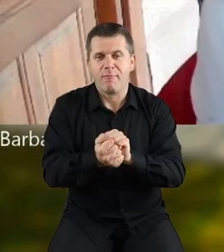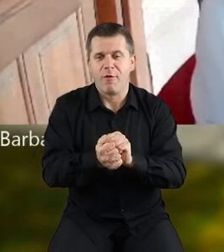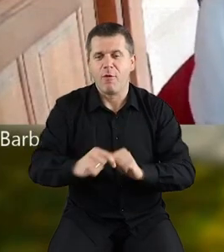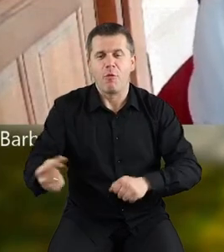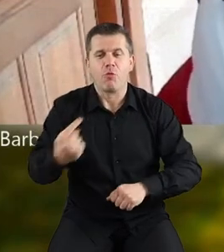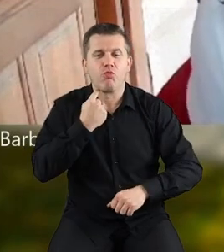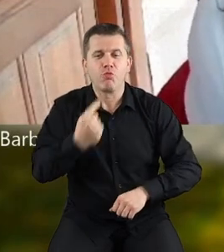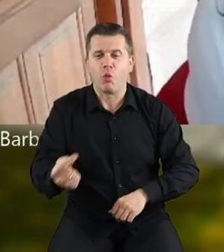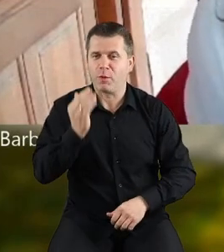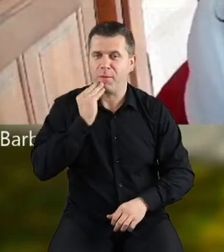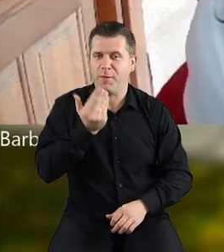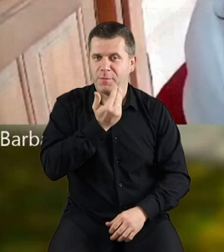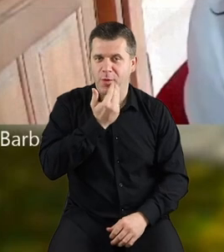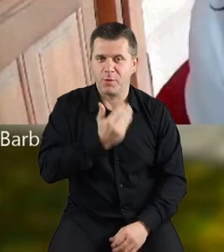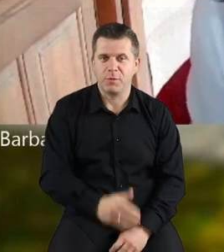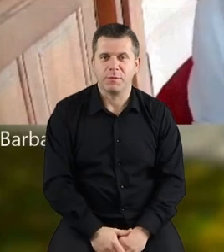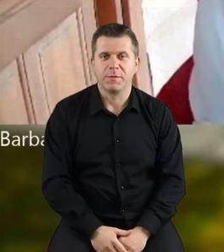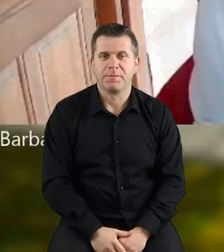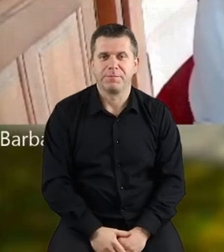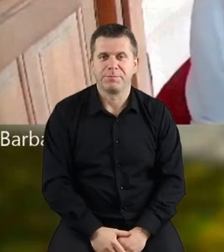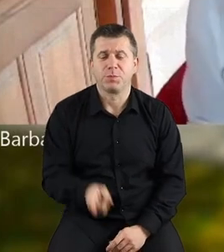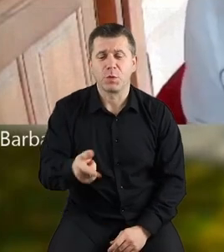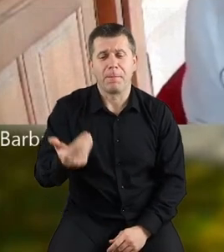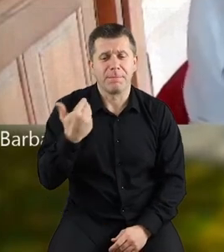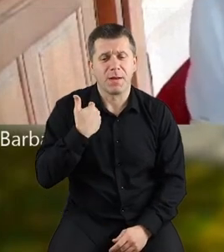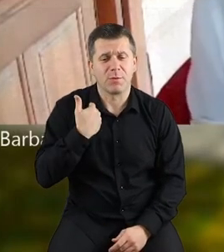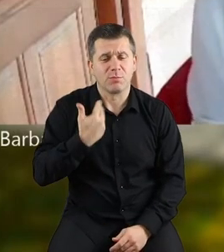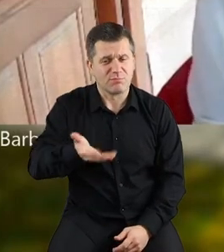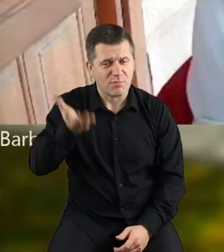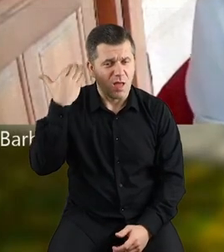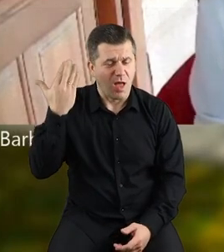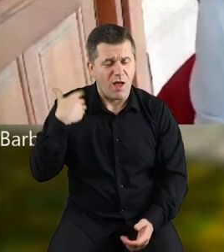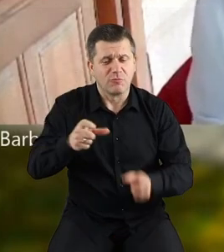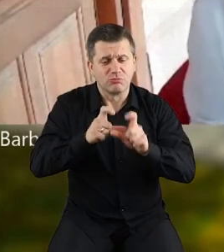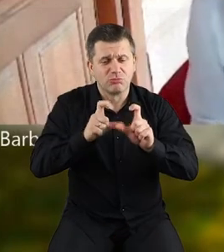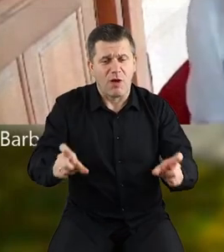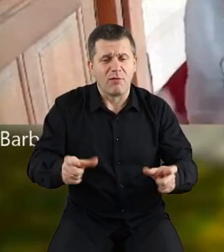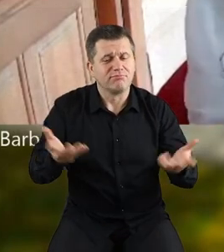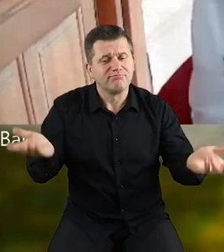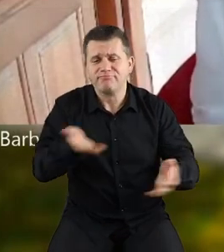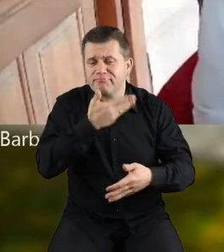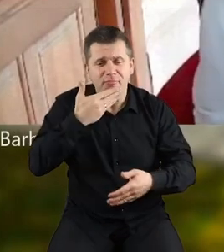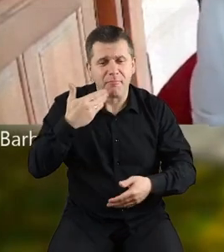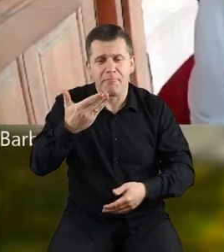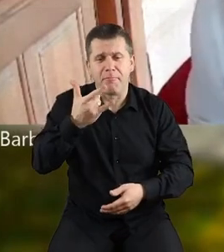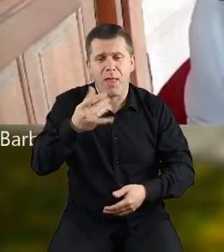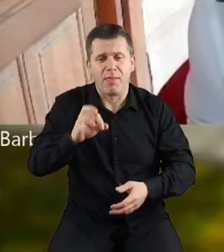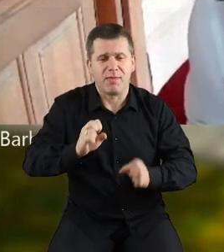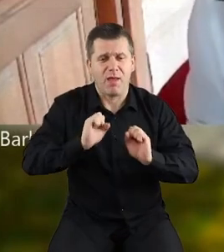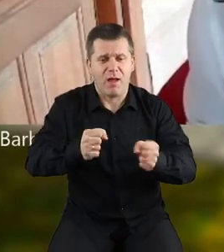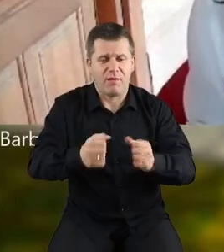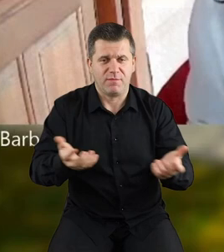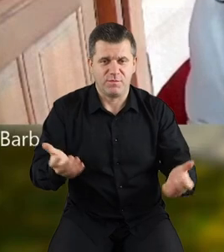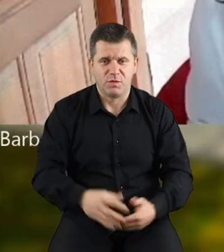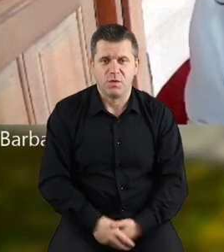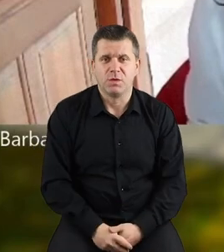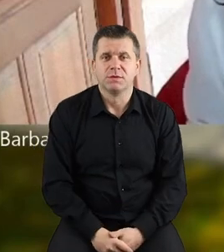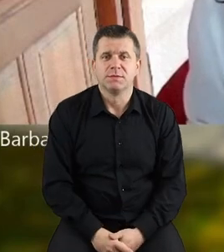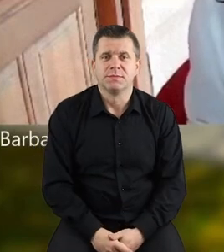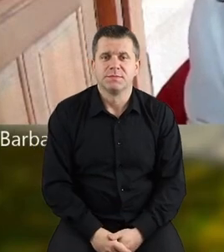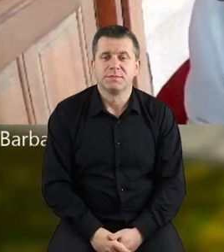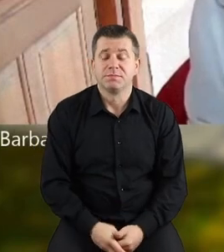albo nudne popołudnie, bo to były czasy pozbawione naszych medialnych